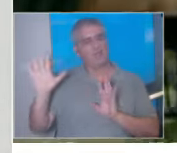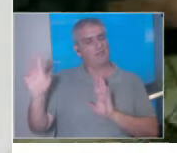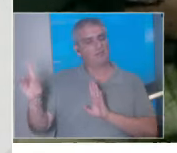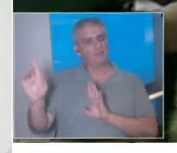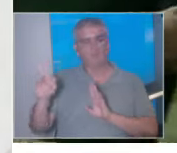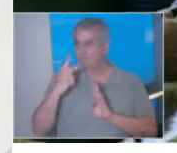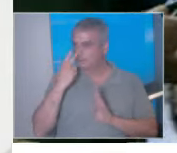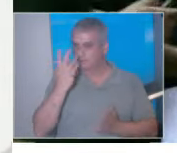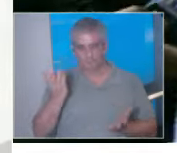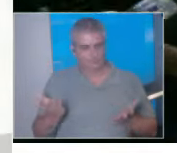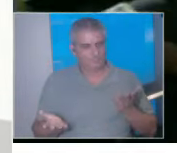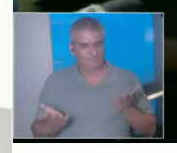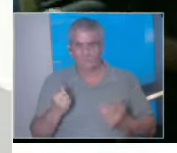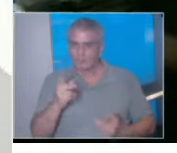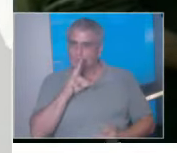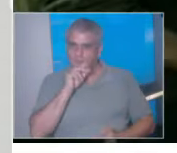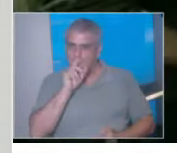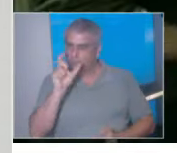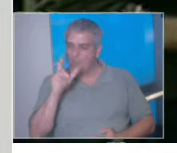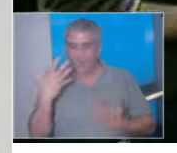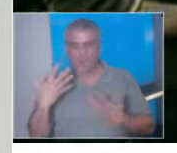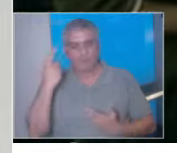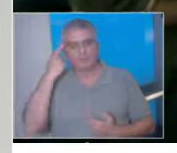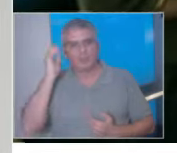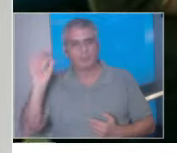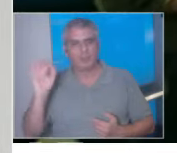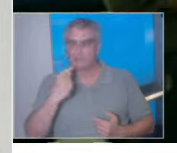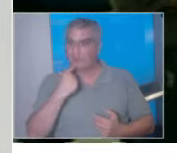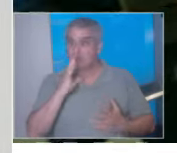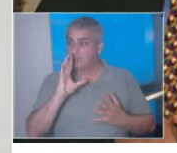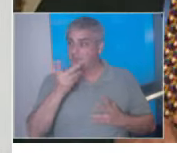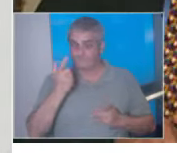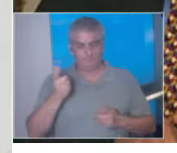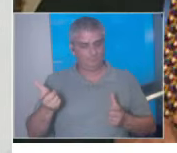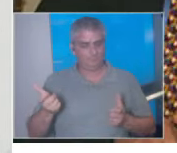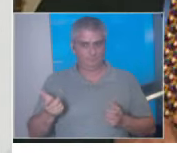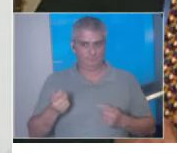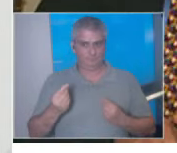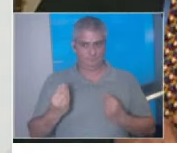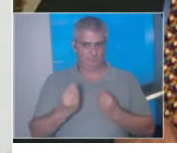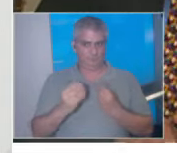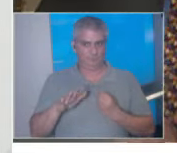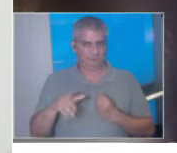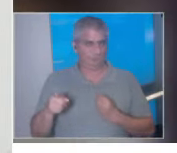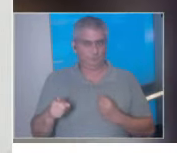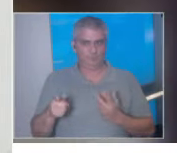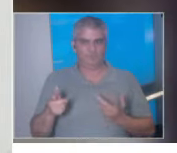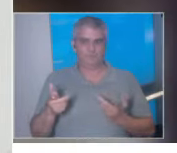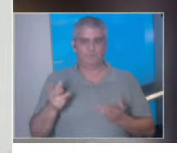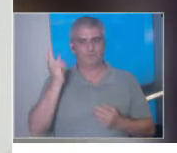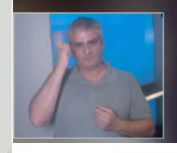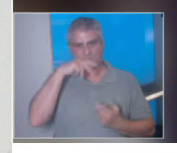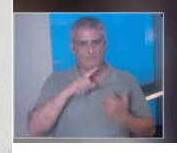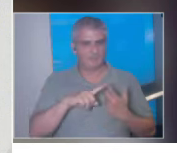תביני את האירוע, כשהוא מדבר על חולשת דעת, זה אומר שעם עבודה מסוימת ועם